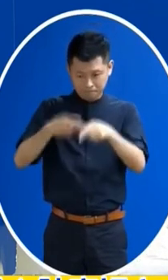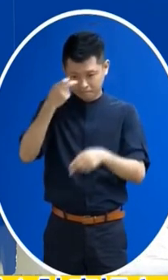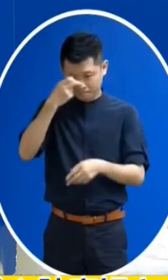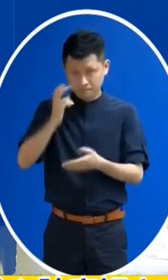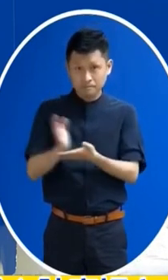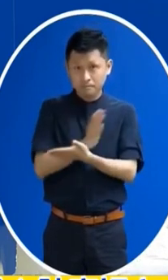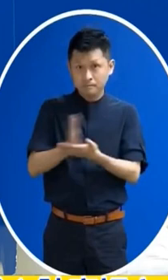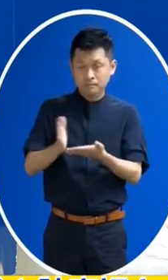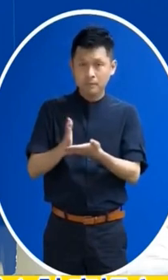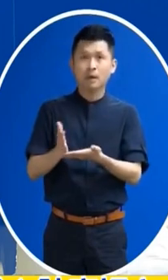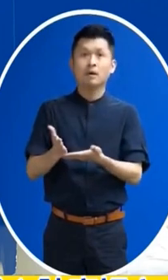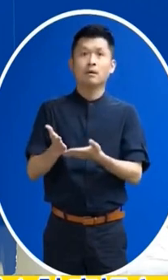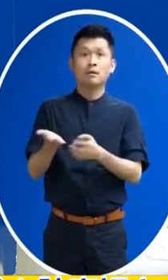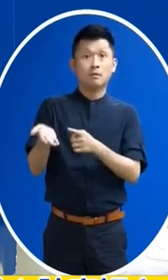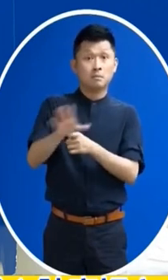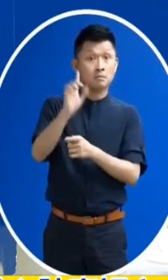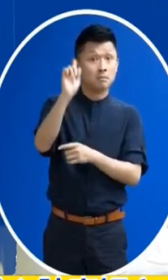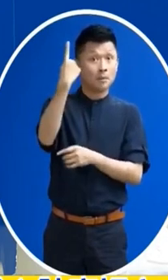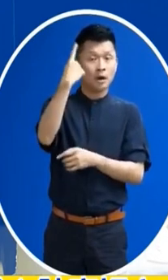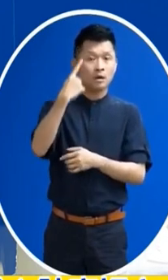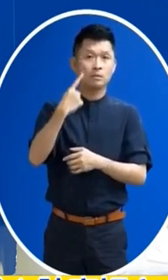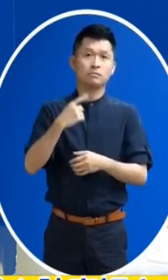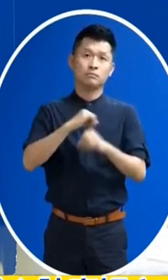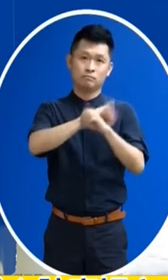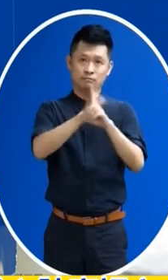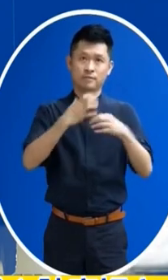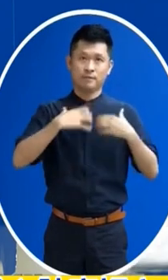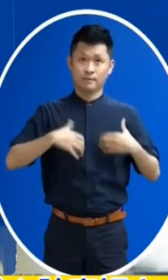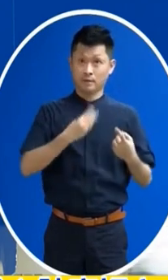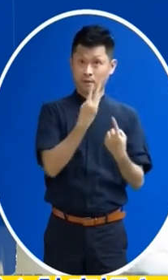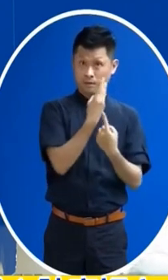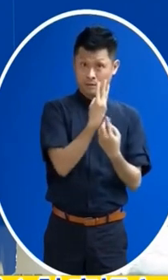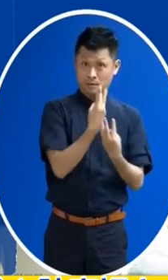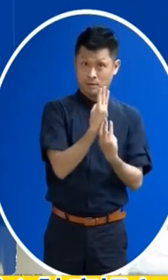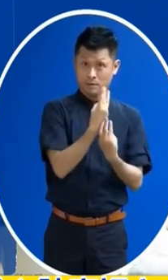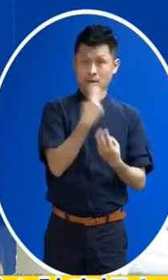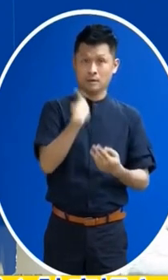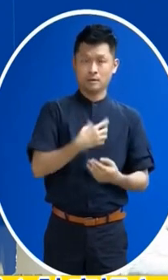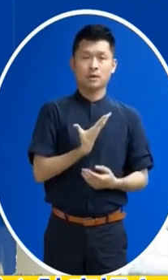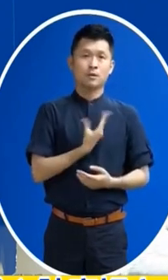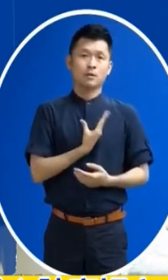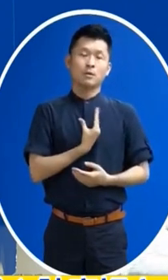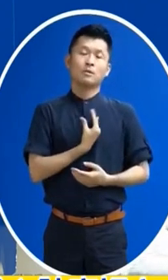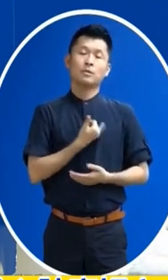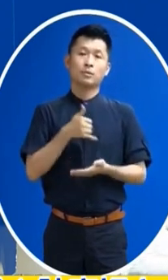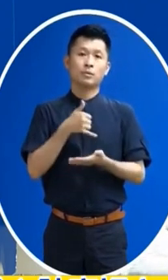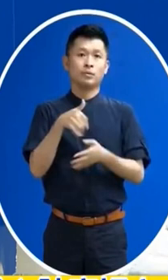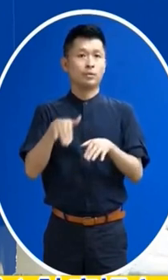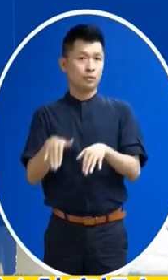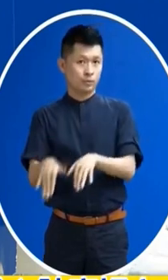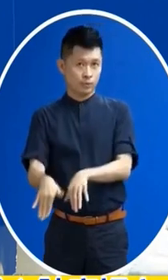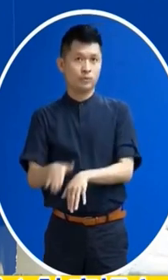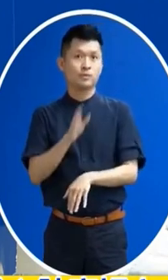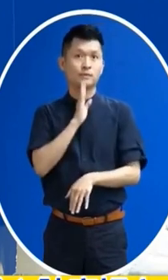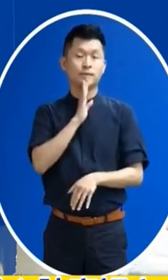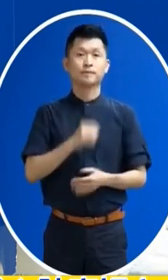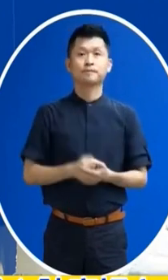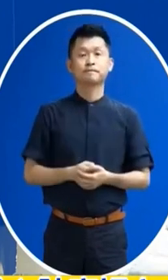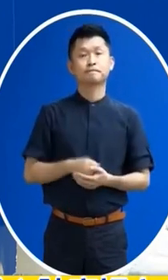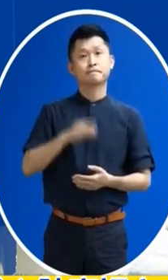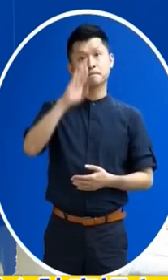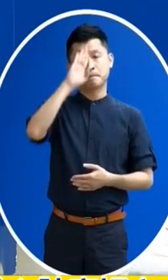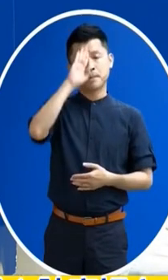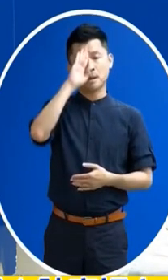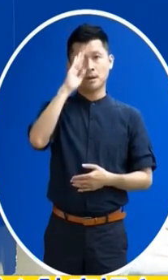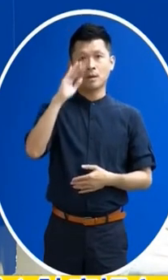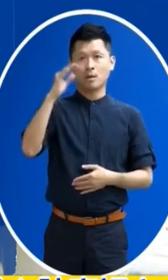是死亡诊断是新冠肺炎，那合并有心肺衰竭，所以这例算是一个病程相当